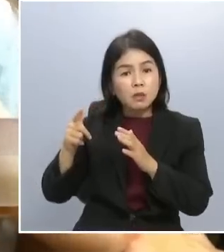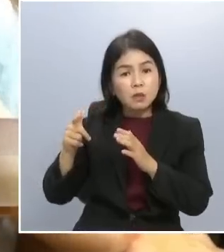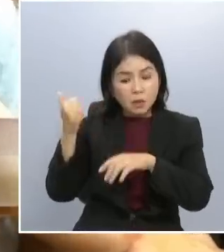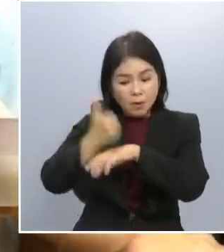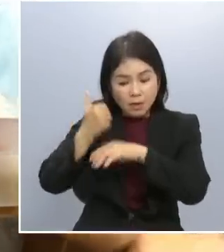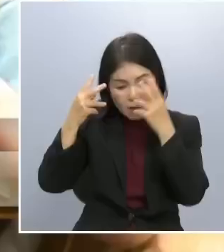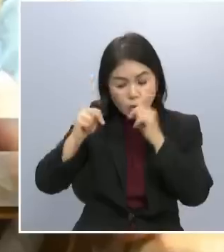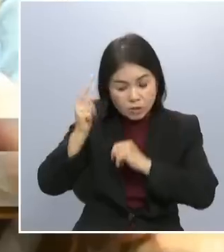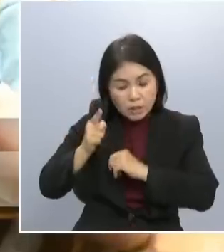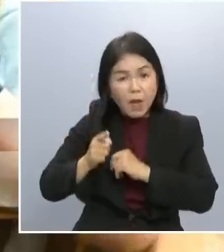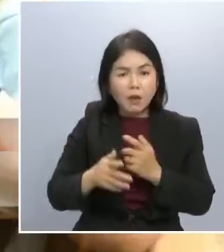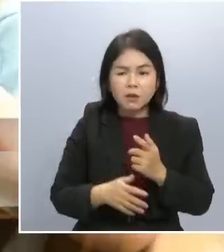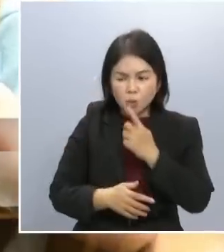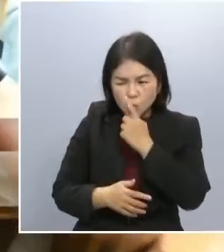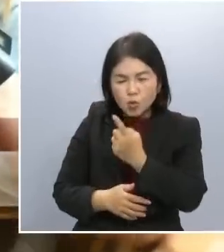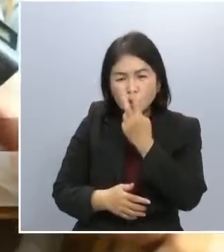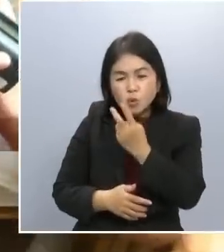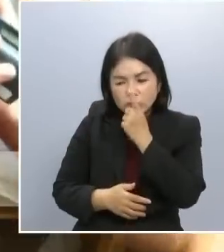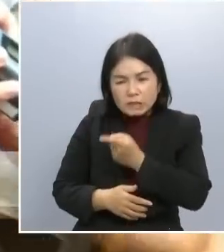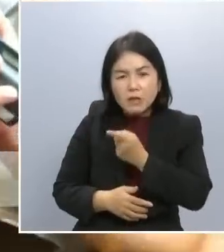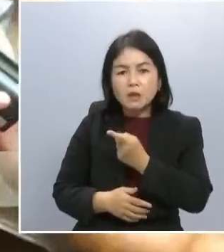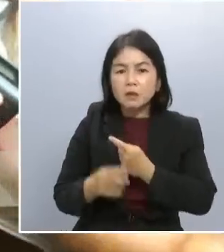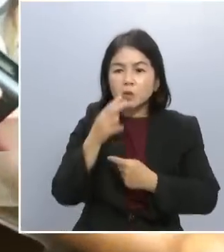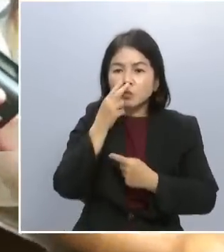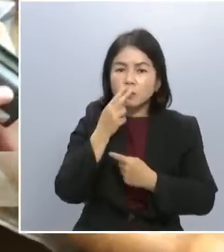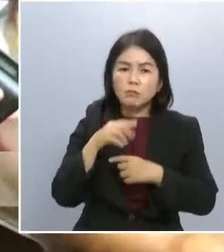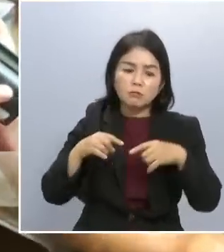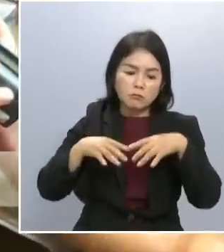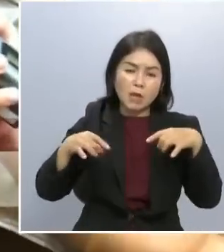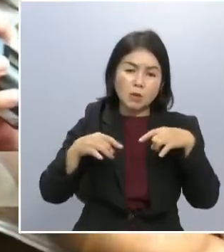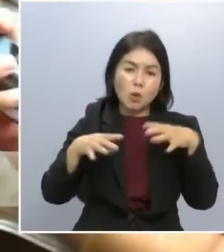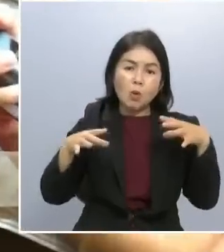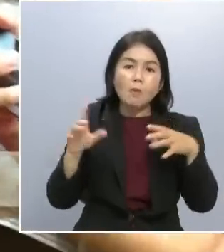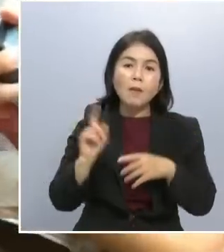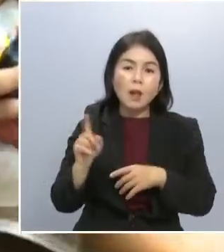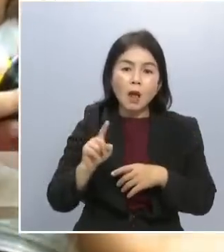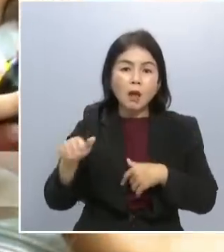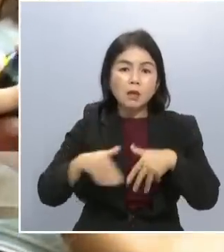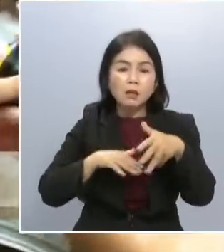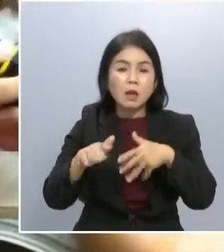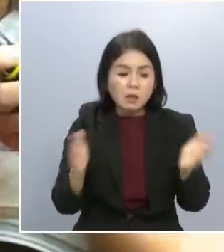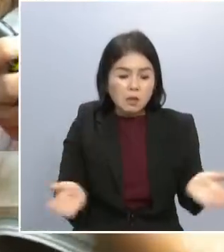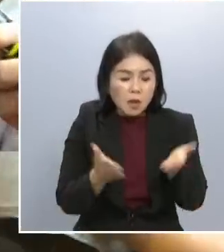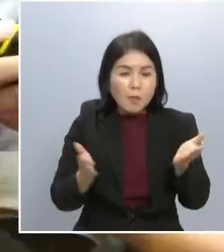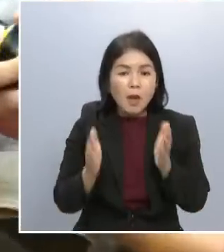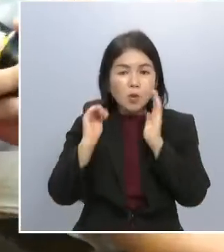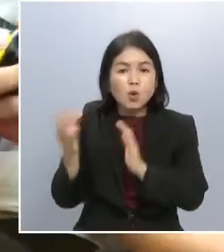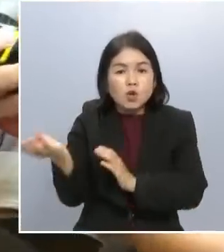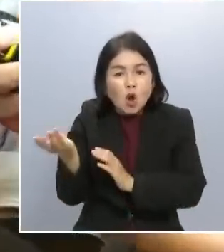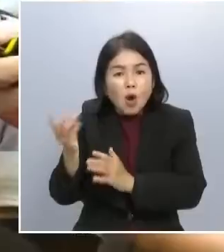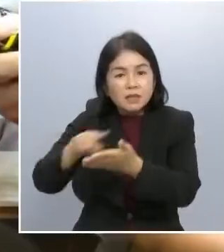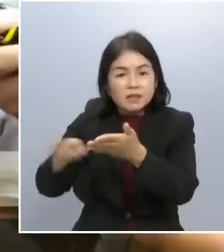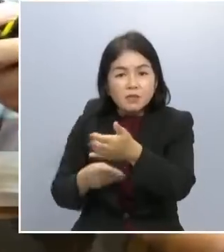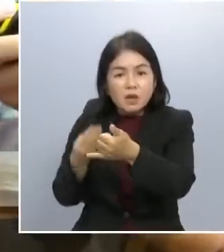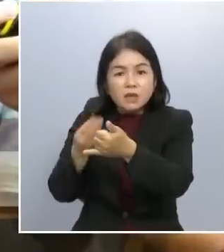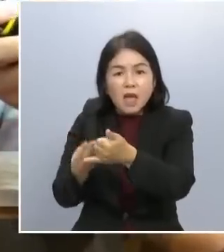าเป็นเรื่องจริงเนี่ยผมว่ามันก็เป็นเรื่องที่น่าจะตกกันข้ามกับตอนดีเบตที่ทุกๆคนก็บอกว่ารัฐบาลเสียงข้างน้อยเป็นไปไม่ได้ทั้งฝืน